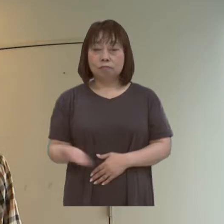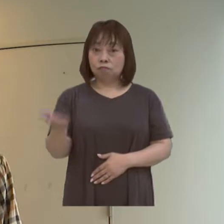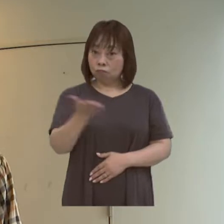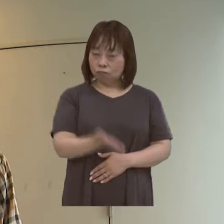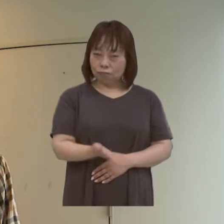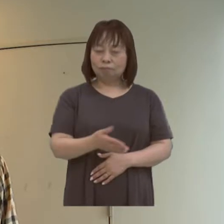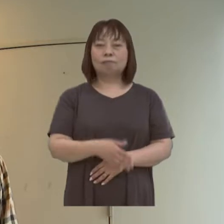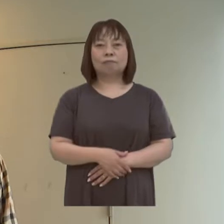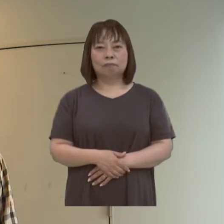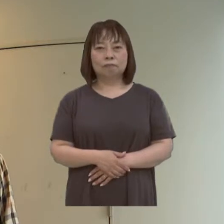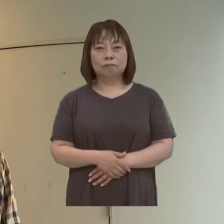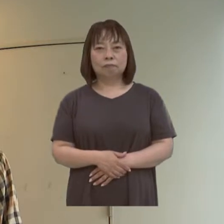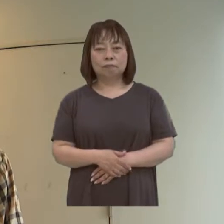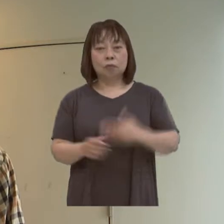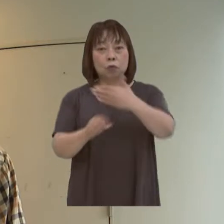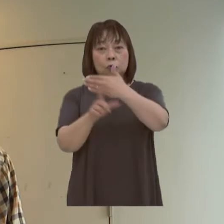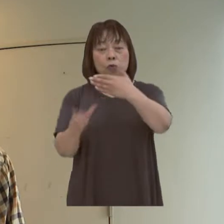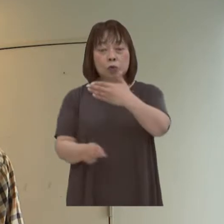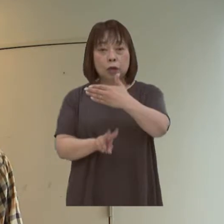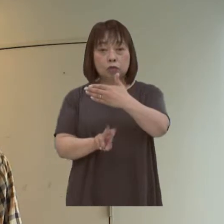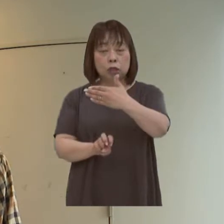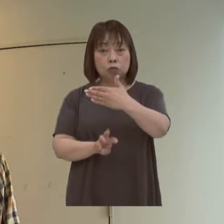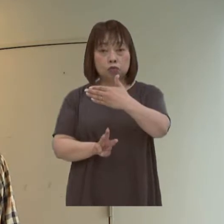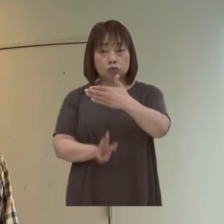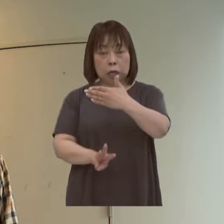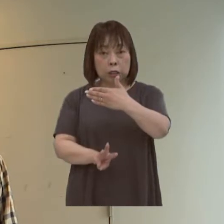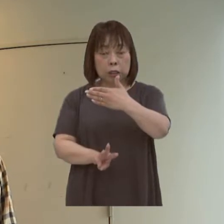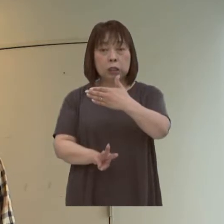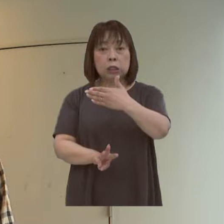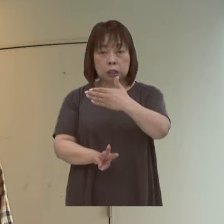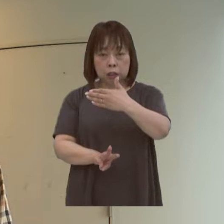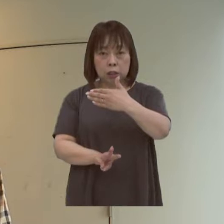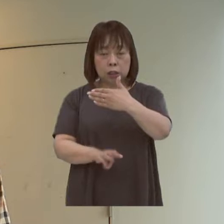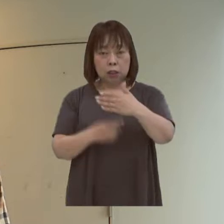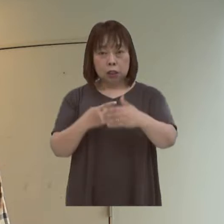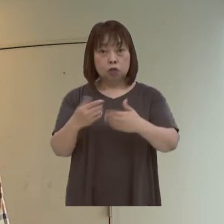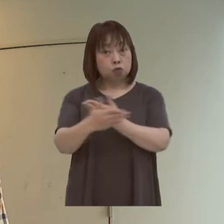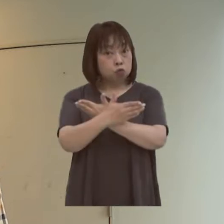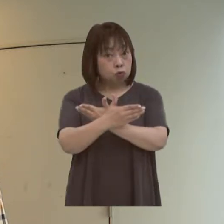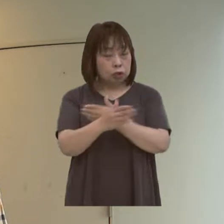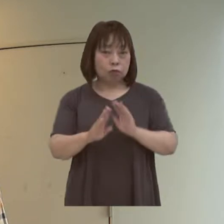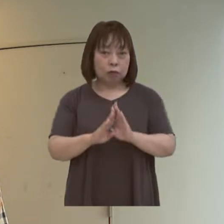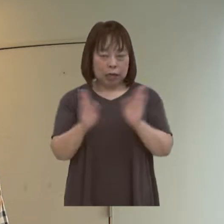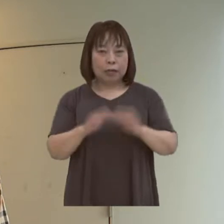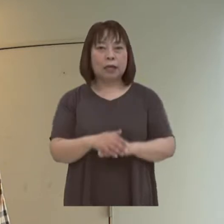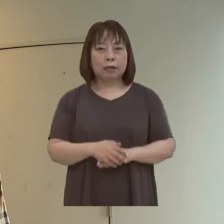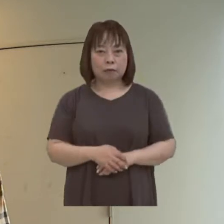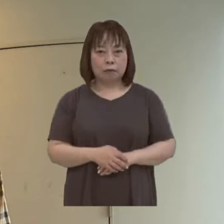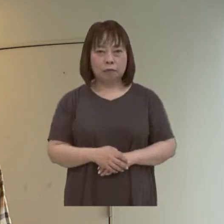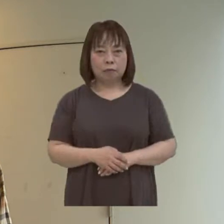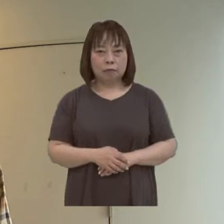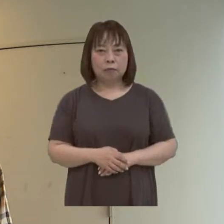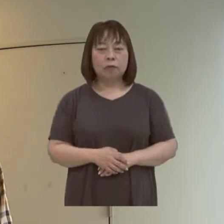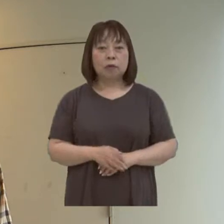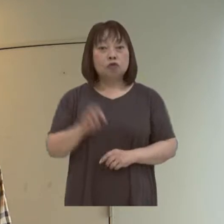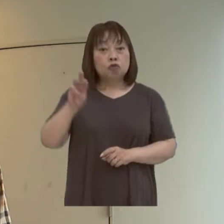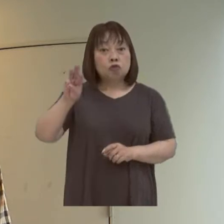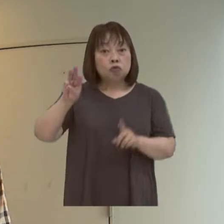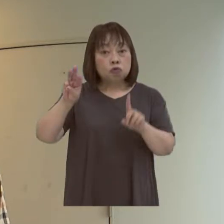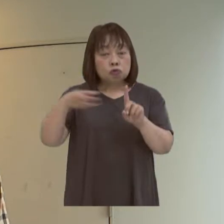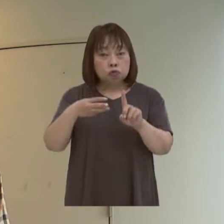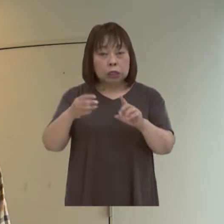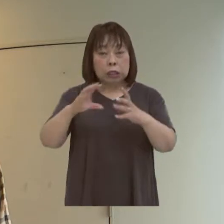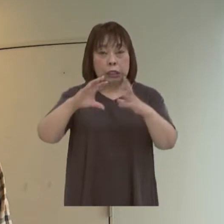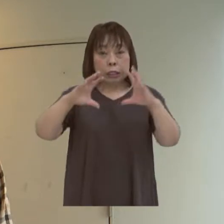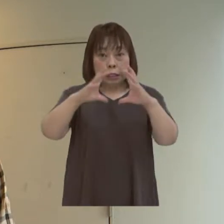次に紹介するのは9月23日金曜日祝日に開催される杉玉作りワ